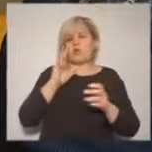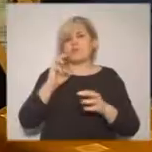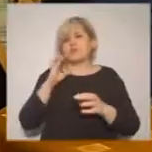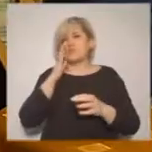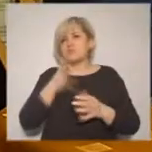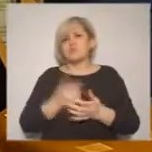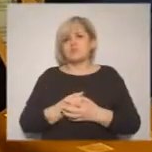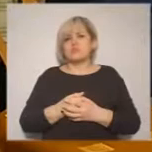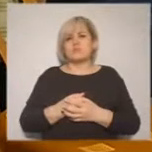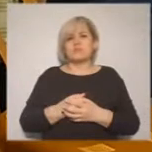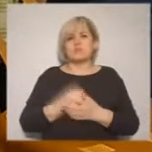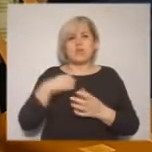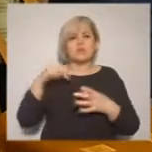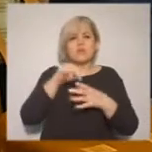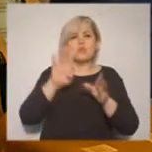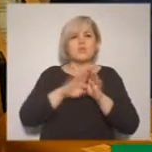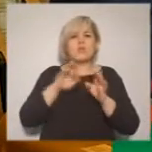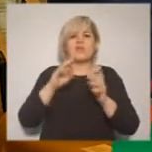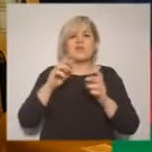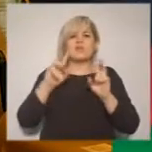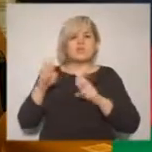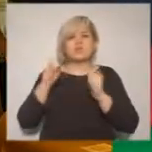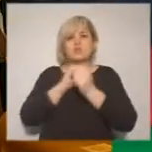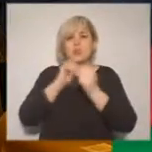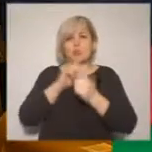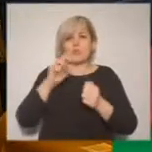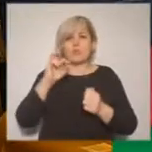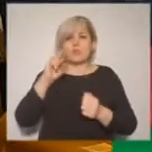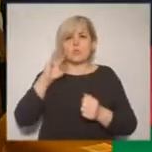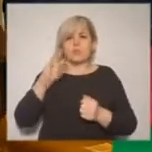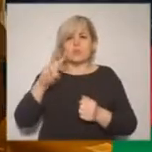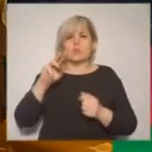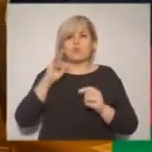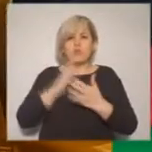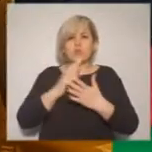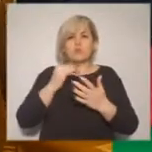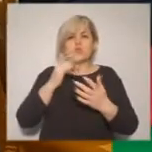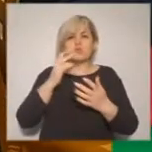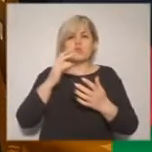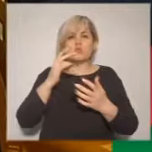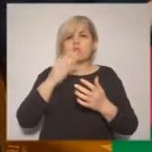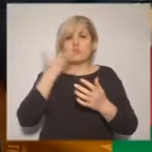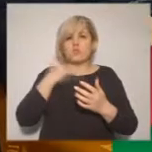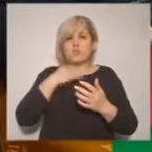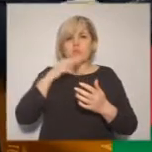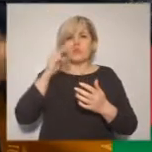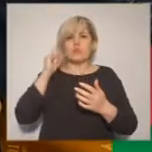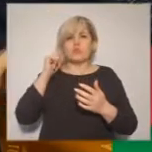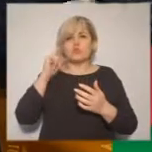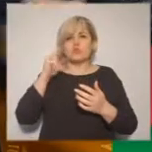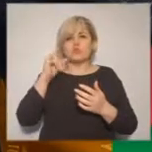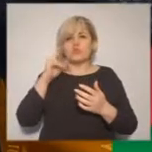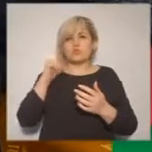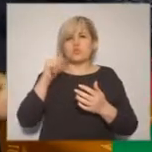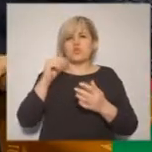вкусе. Я солю так называемый сухой посол. То есть нет у меня тут лука. То, что жидкость выходит с рыбы, она уходит, ну, у меня емкость,